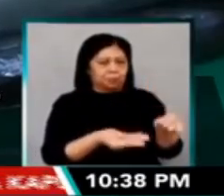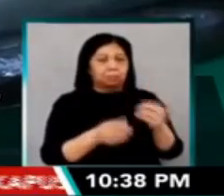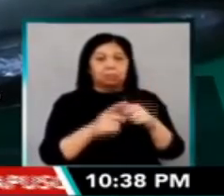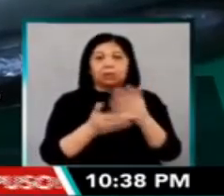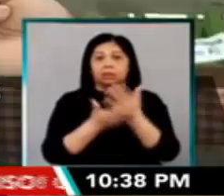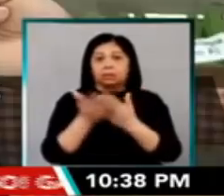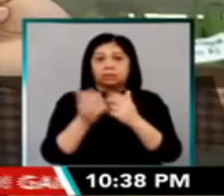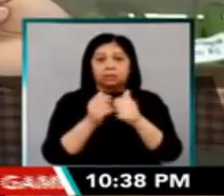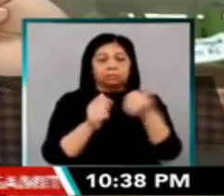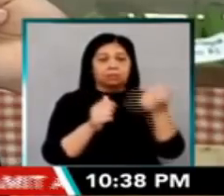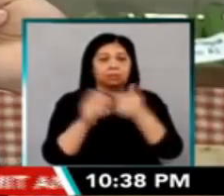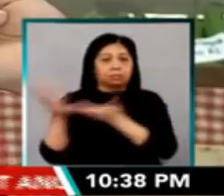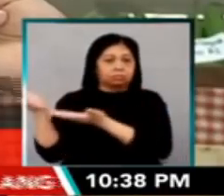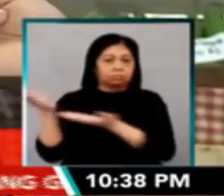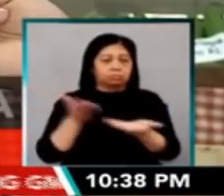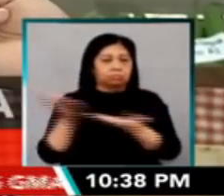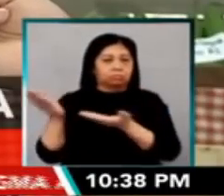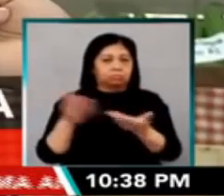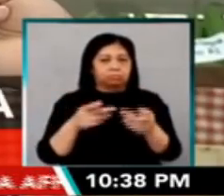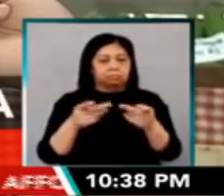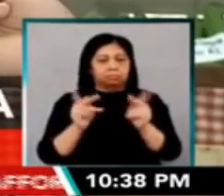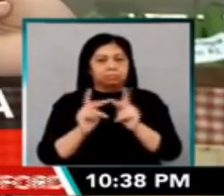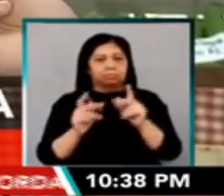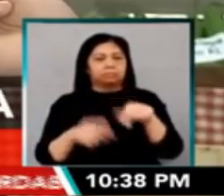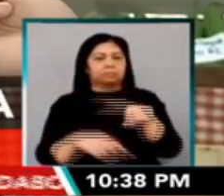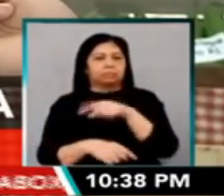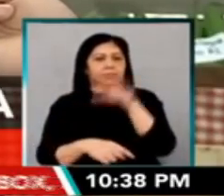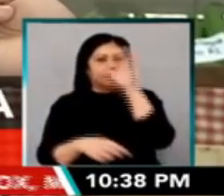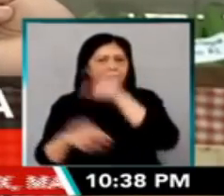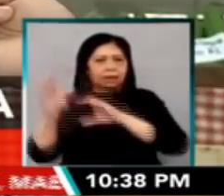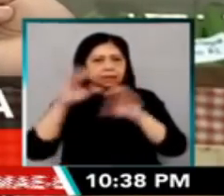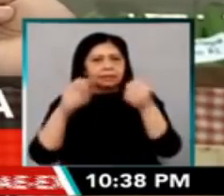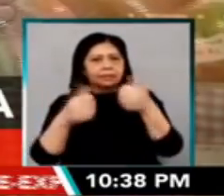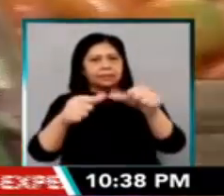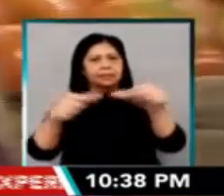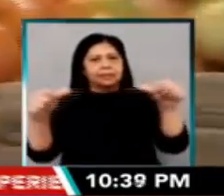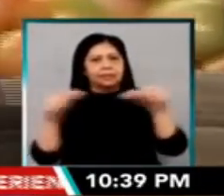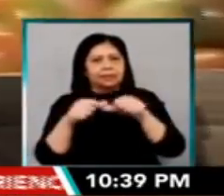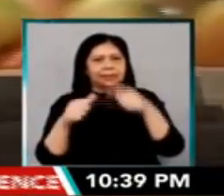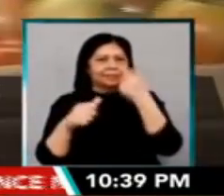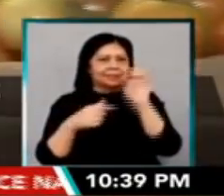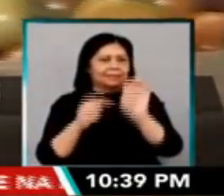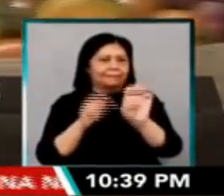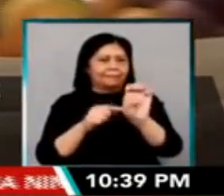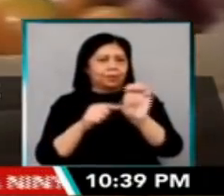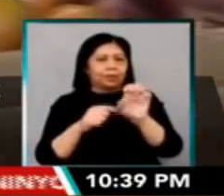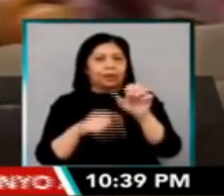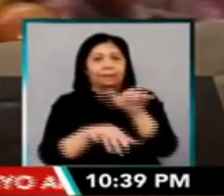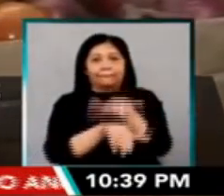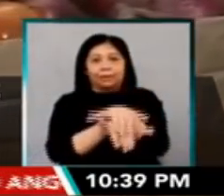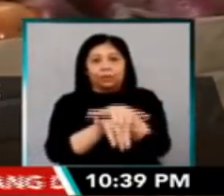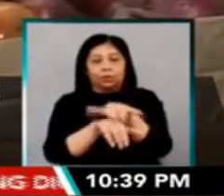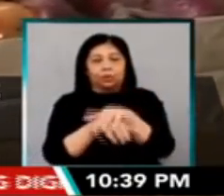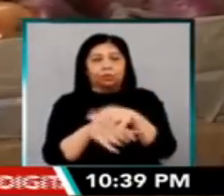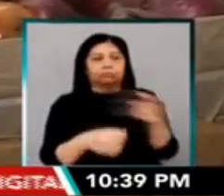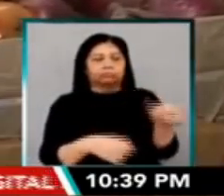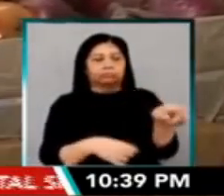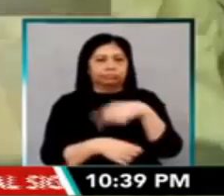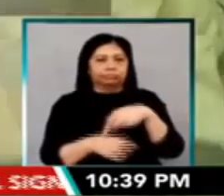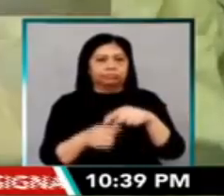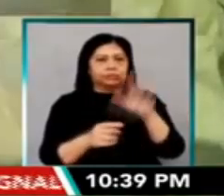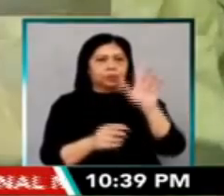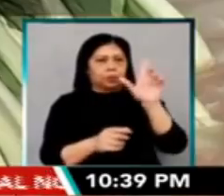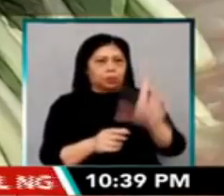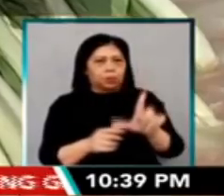ang supply. We are also looking into in other areas kasi meron kunyari sa Mindoro. Bumaba naman ang presyo ng mga gulay bagyo tulad